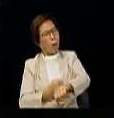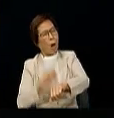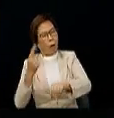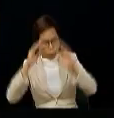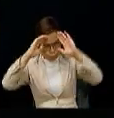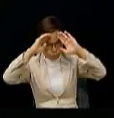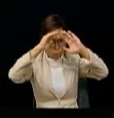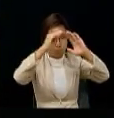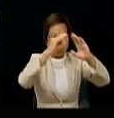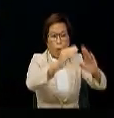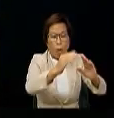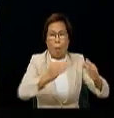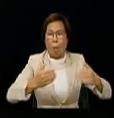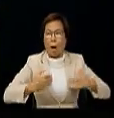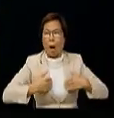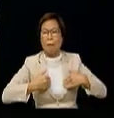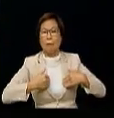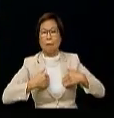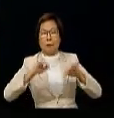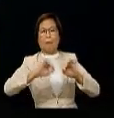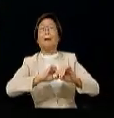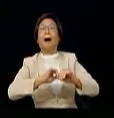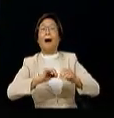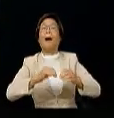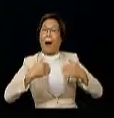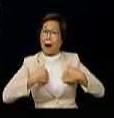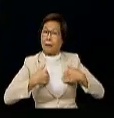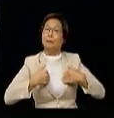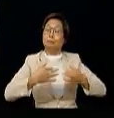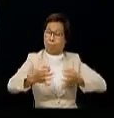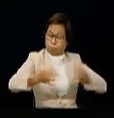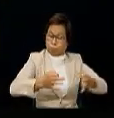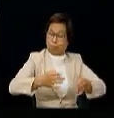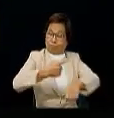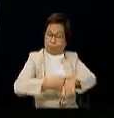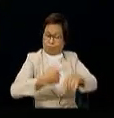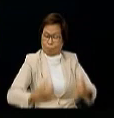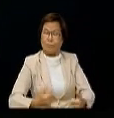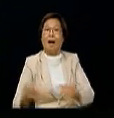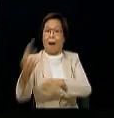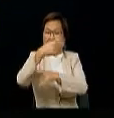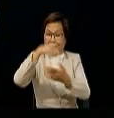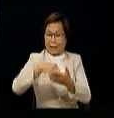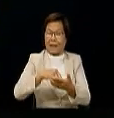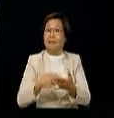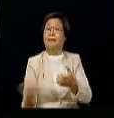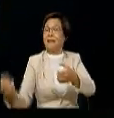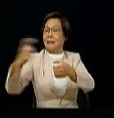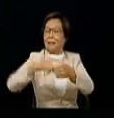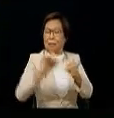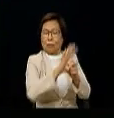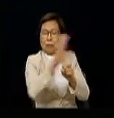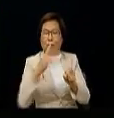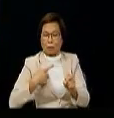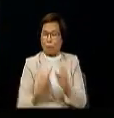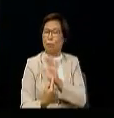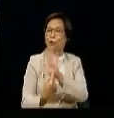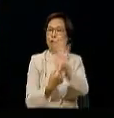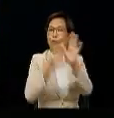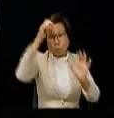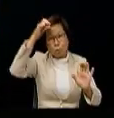fokus atau ferretti semasa jadi hari ini tentulah kau 19 nya jadi kita mengetengahkan